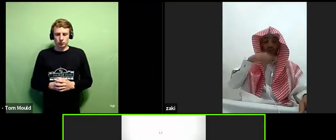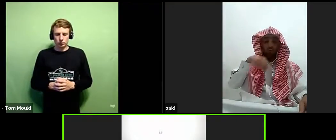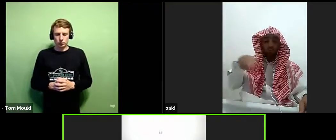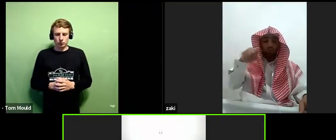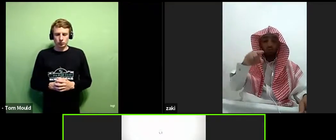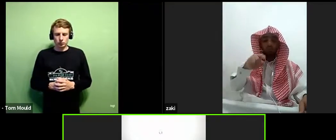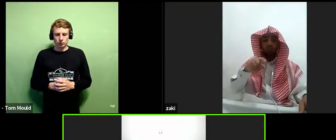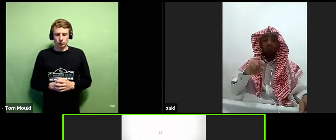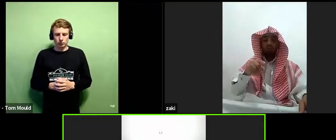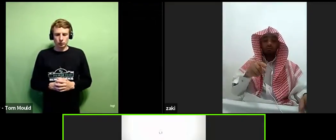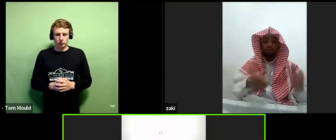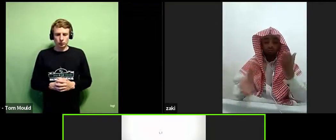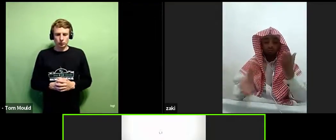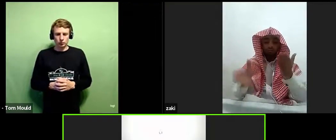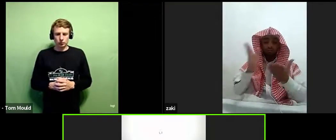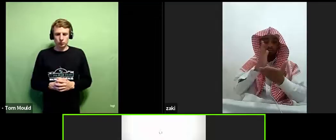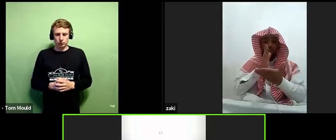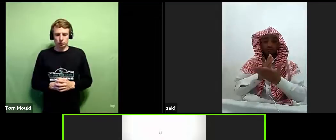لَعَلَّهُمْ